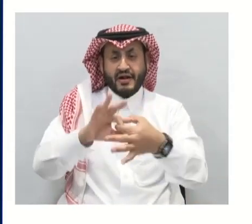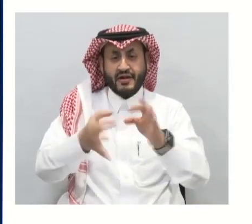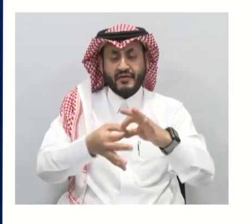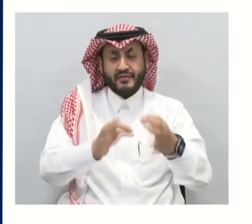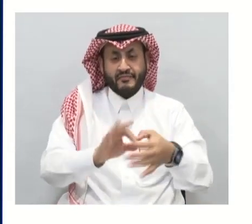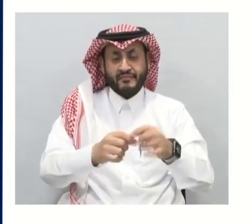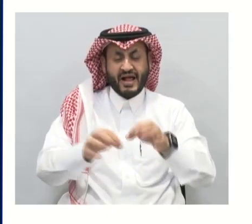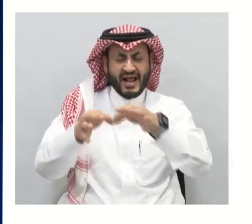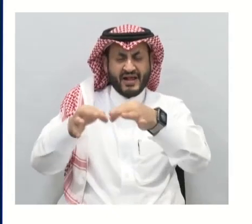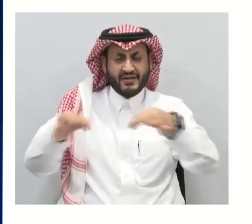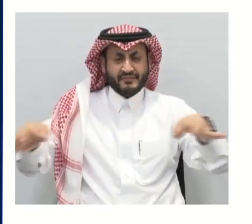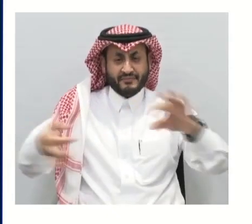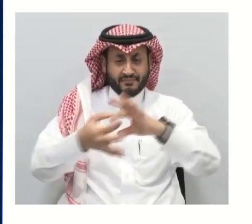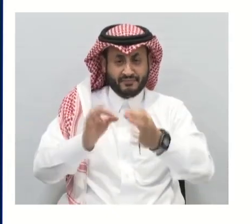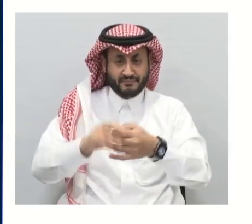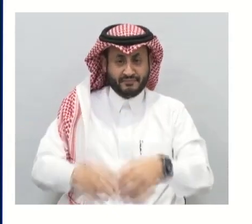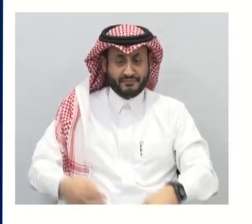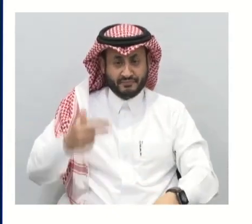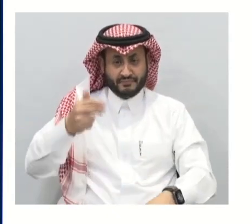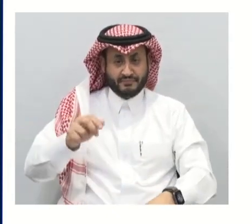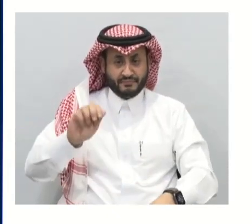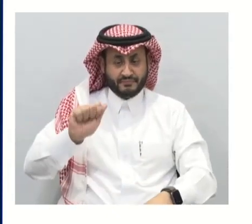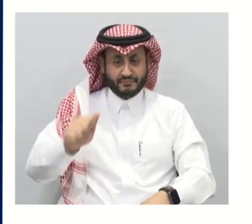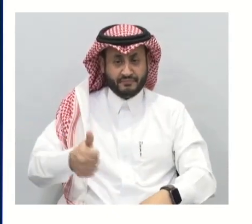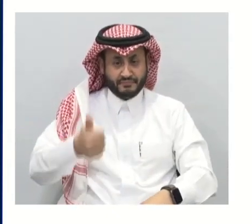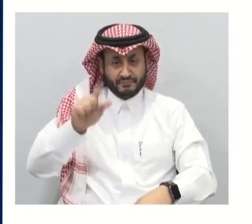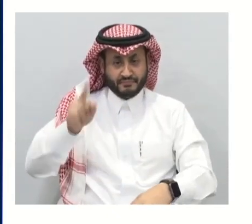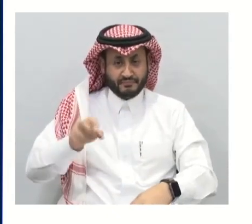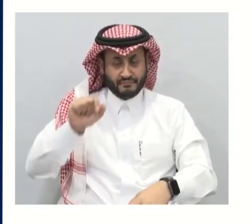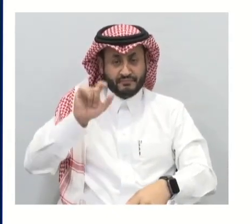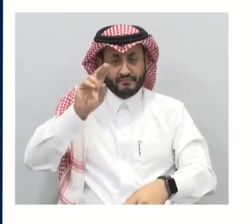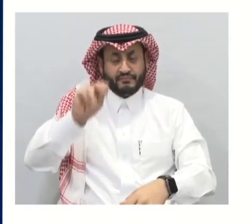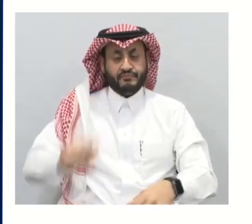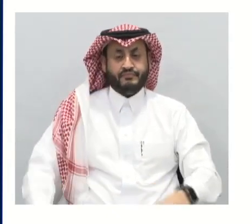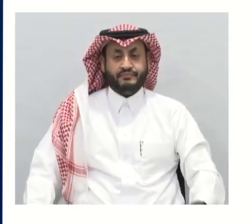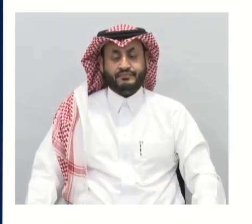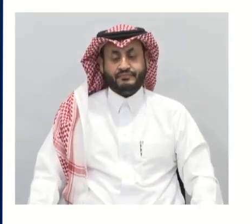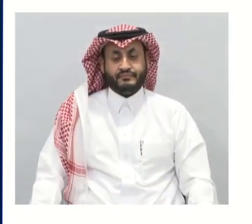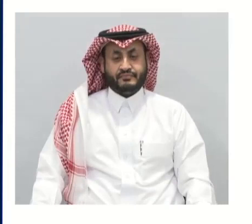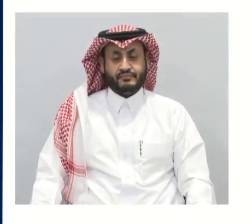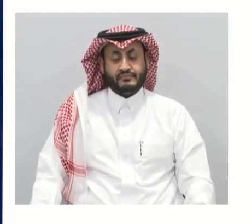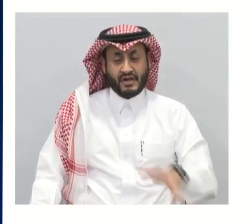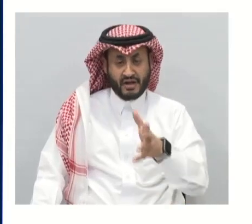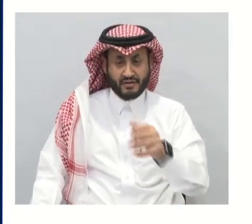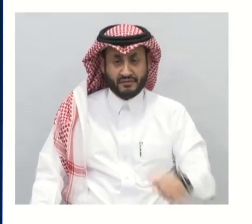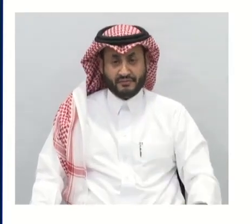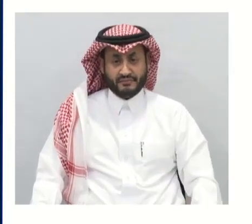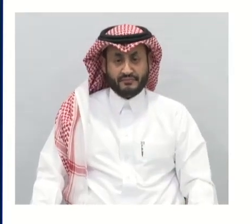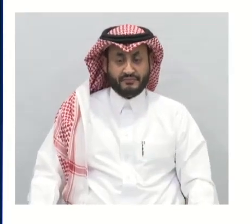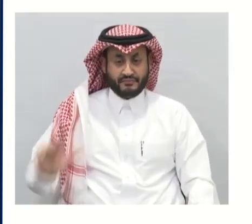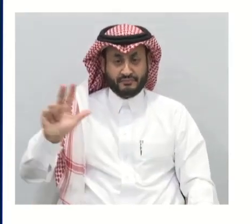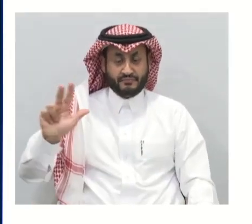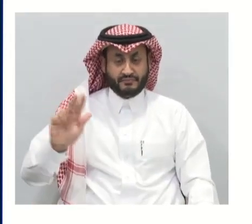بواسطه غضاريف مارينا تحمي هذا الحبل الشوكي المفردات الجديده السحاق